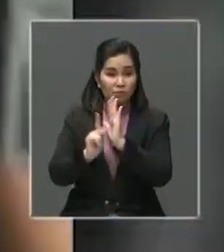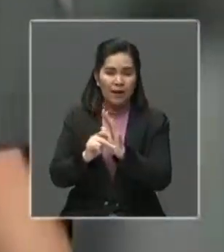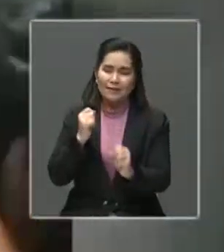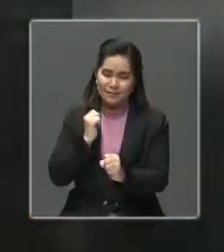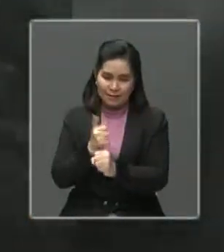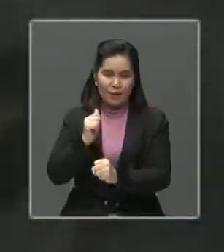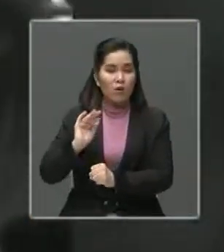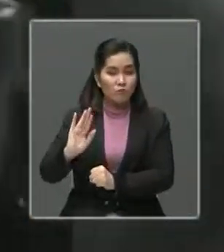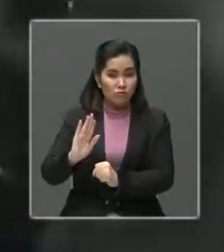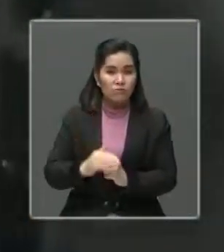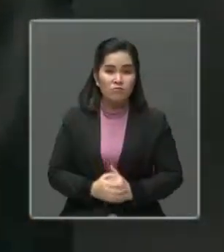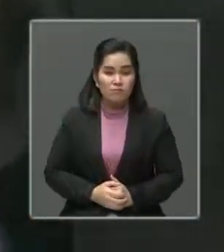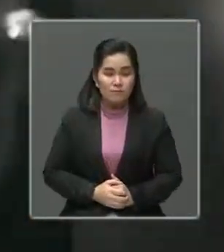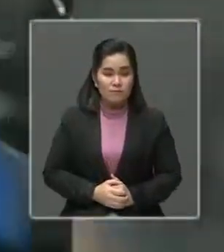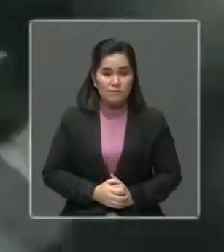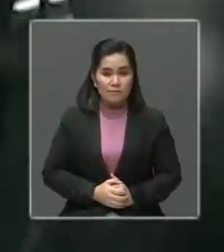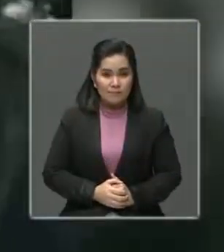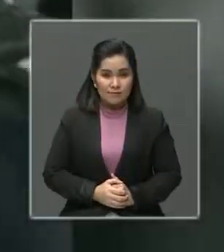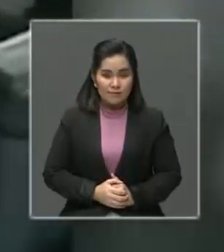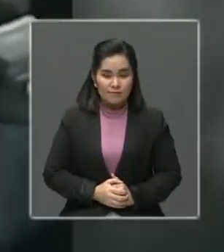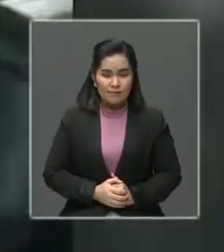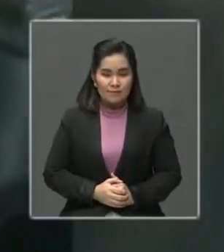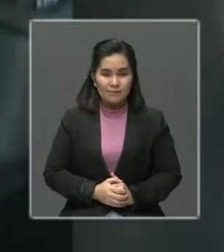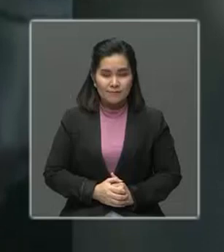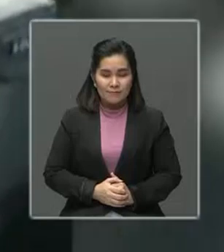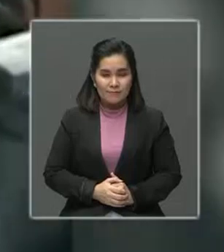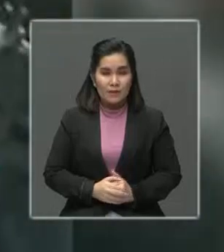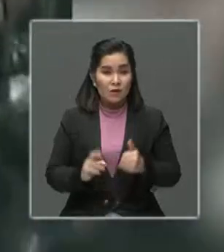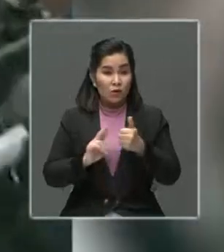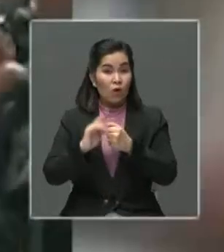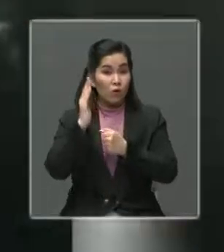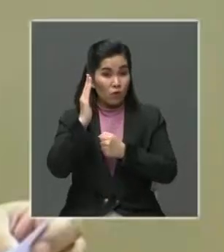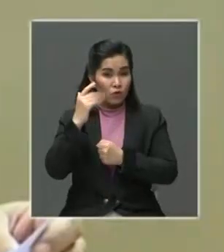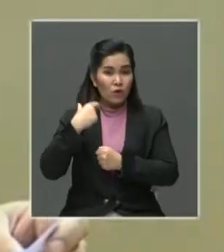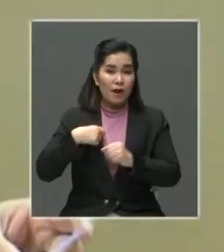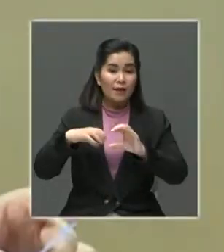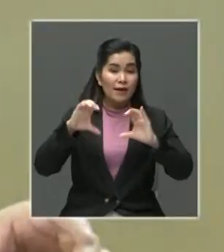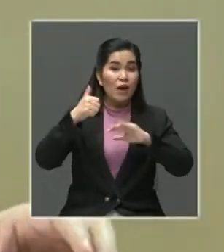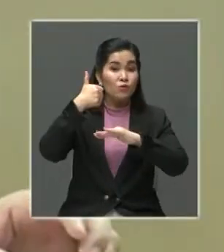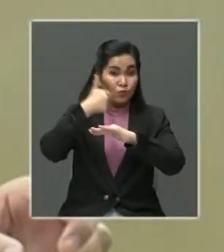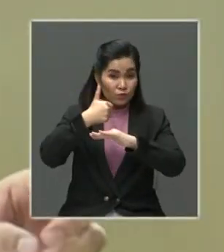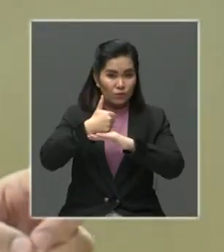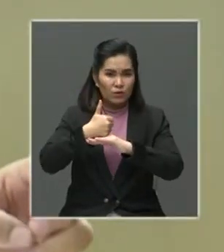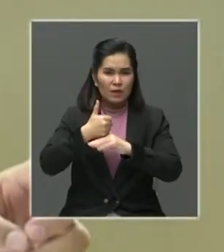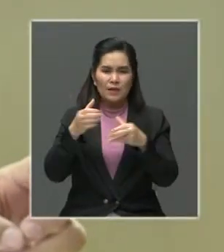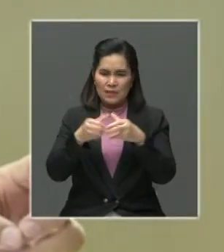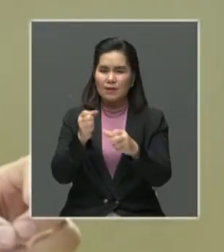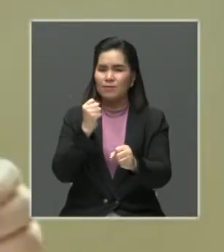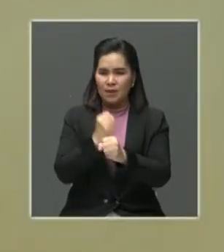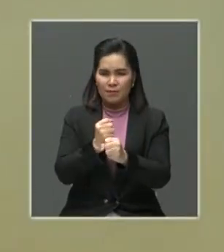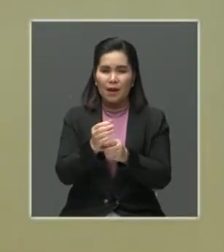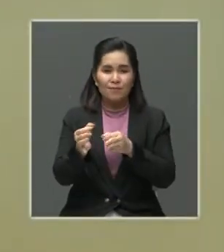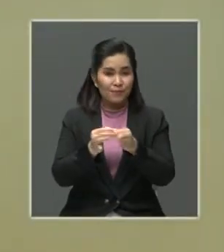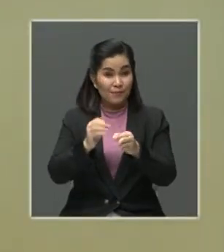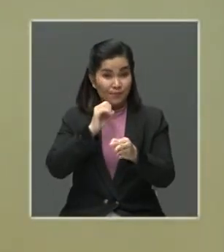ารถทำได้ค่ะขณะที่คุณประยุทธ์รองโฆษกอัยการสูงสุดและหนึ่งในคณะทำงานก็บอกว่าถ้ามี